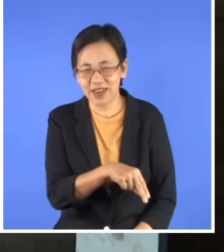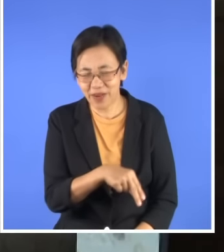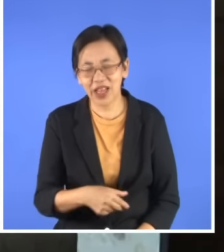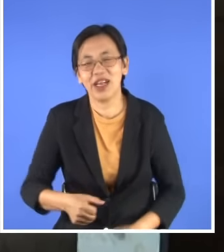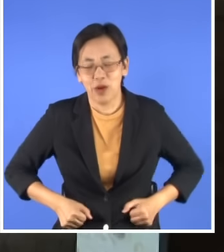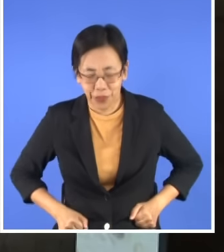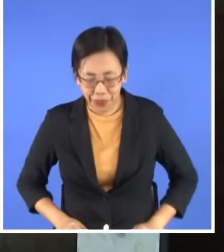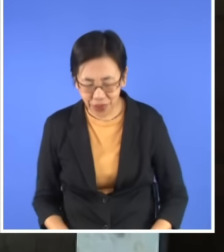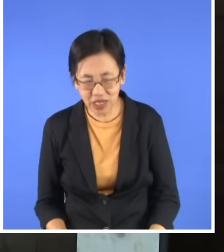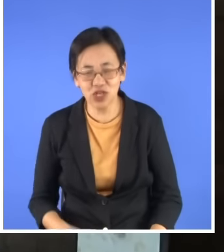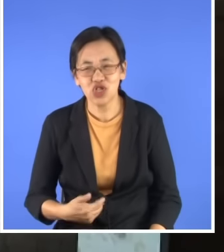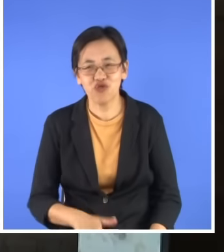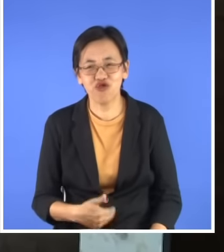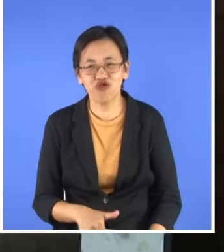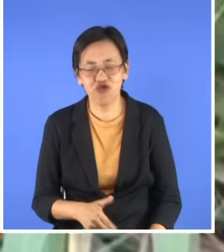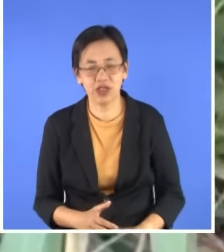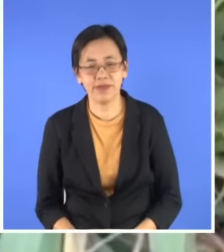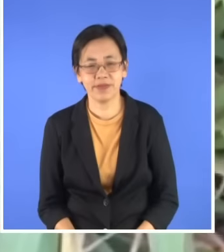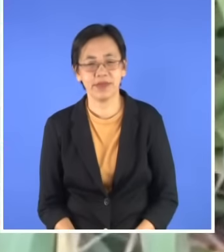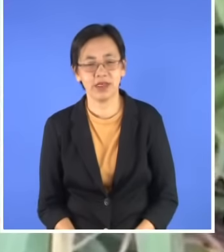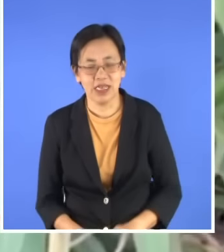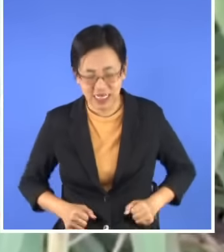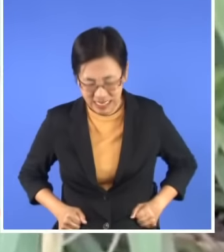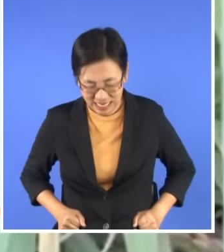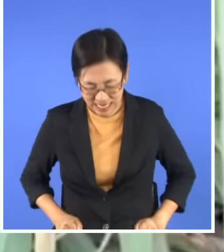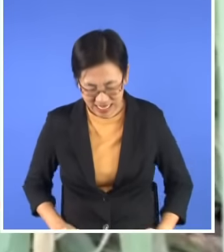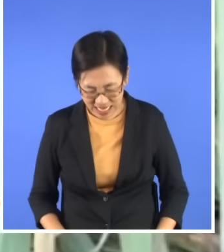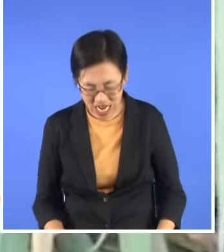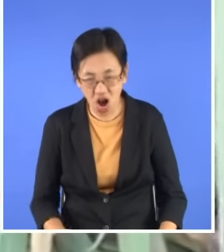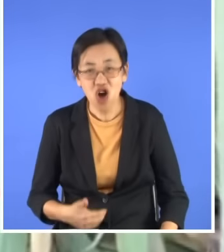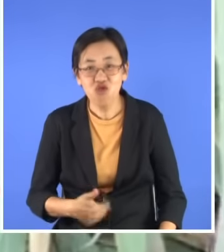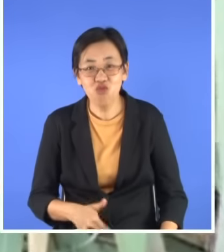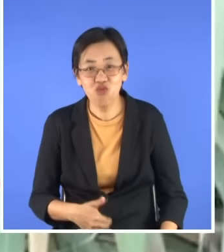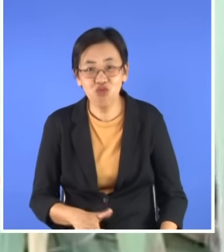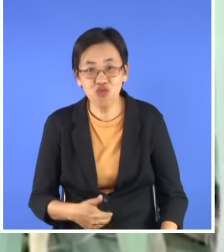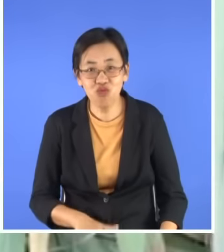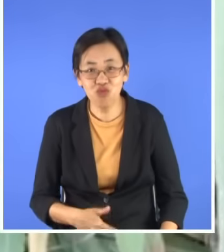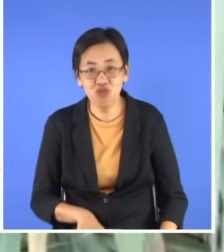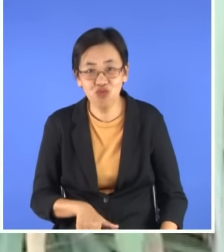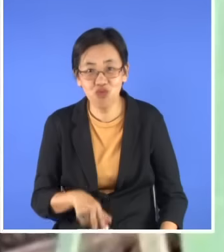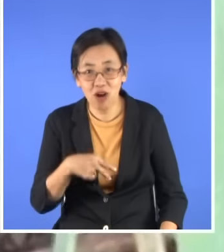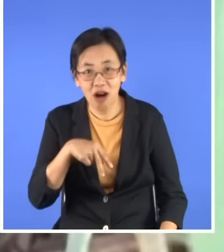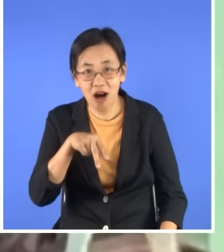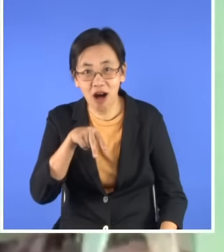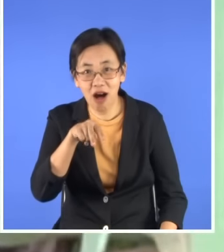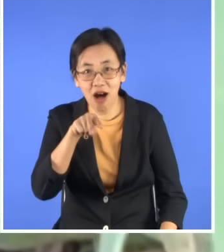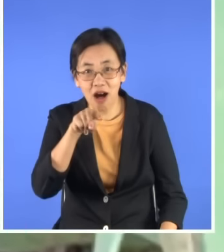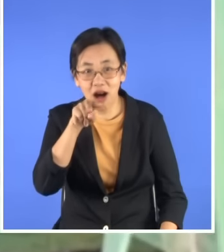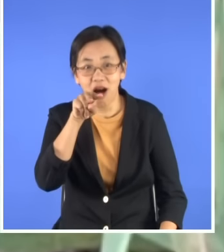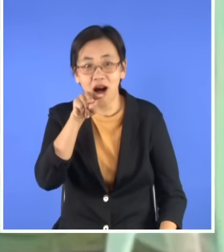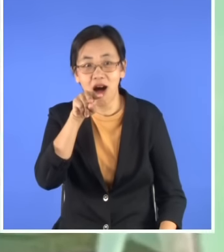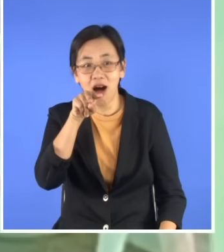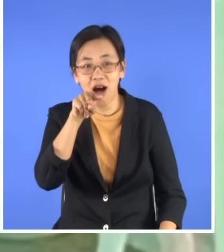ข์คือไปชี้ไปเบาว่าอย่างนั้นเถอะจังหวะที่กำลังนั่งเบาอยู่เนี่ยฮะนี่เขาไปเจอตาต่อต